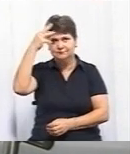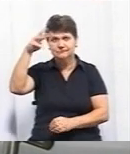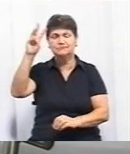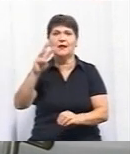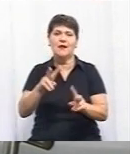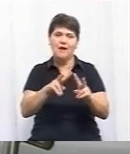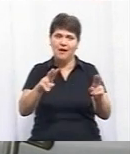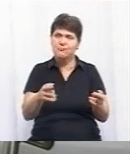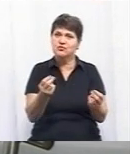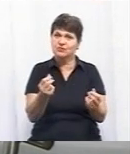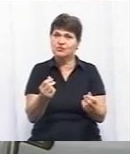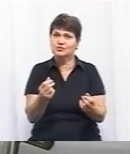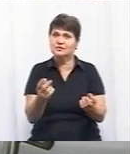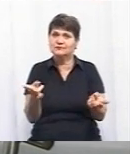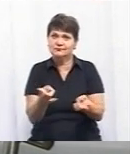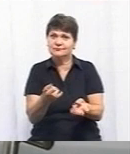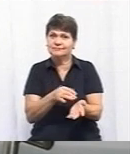коштує грошей. І